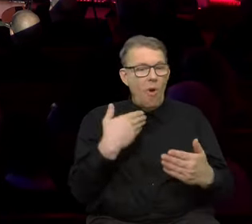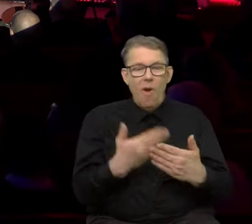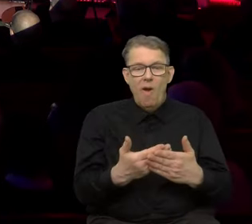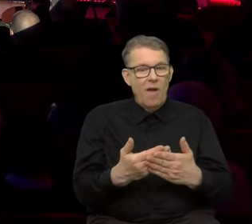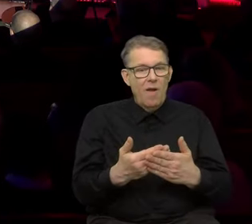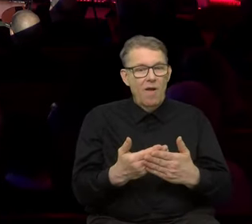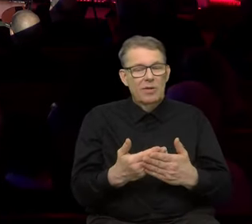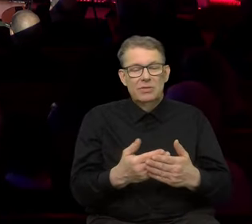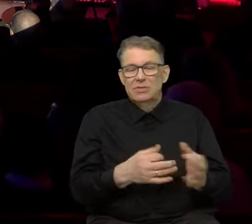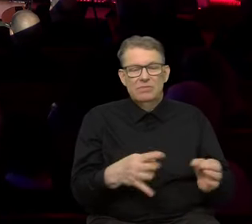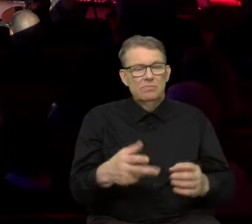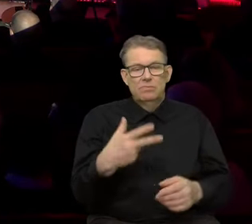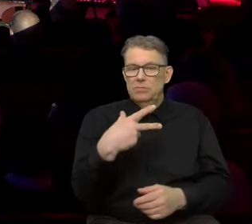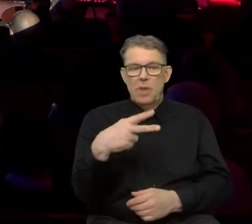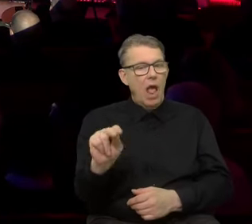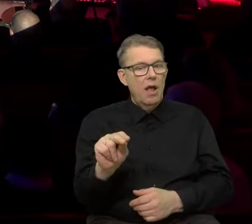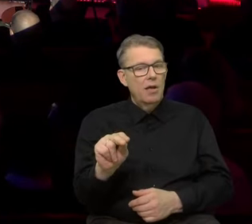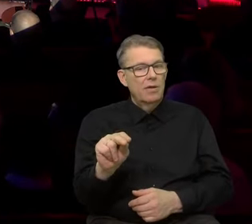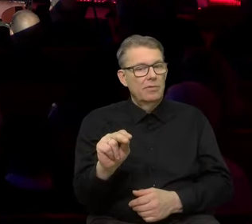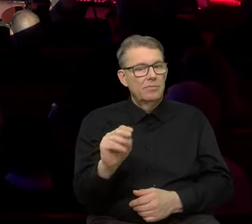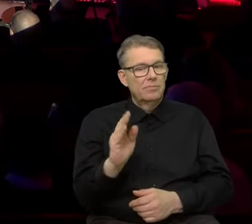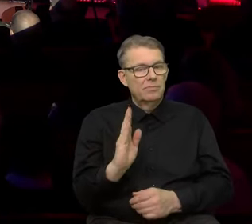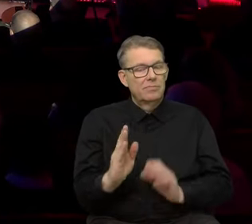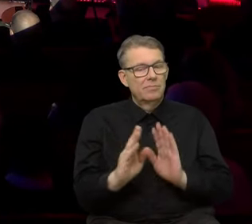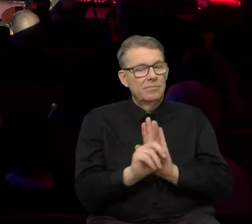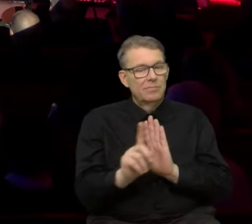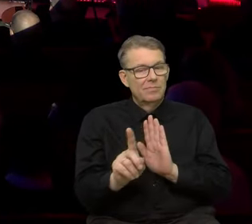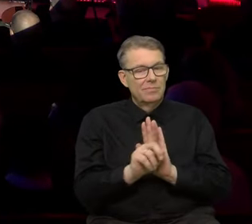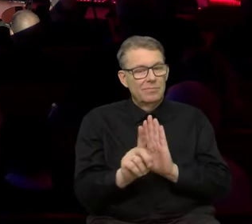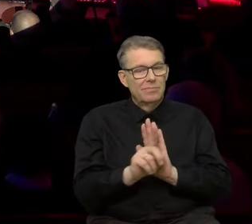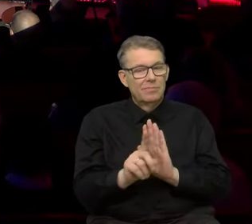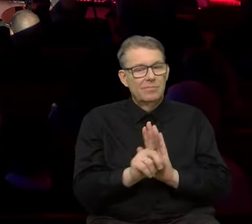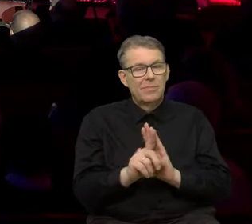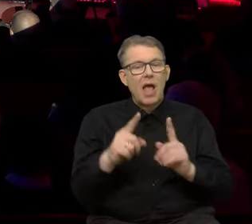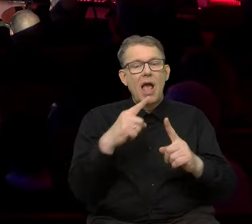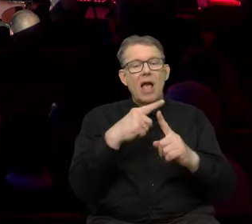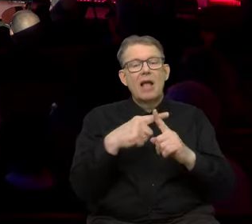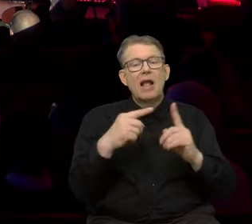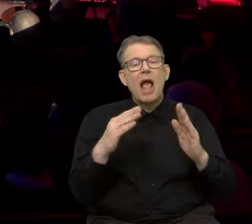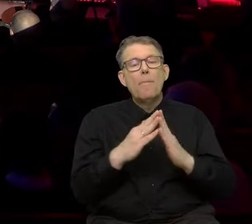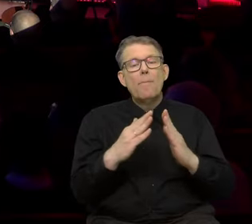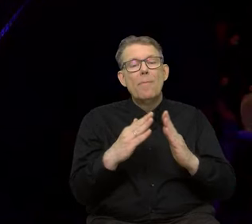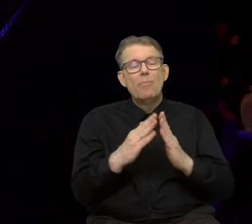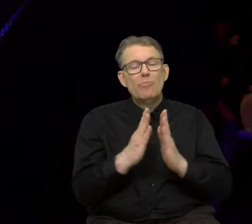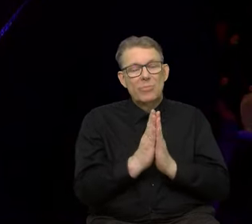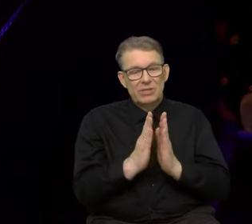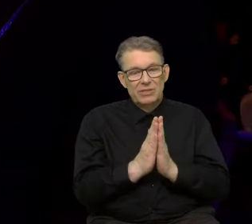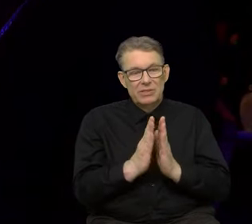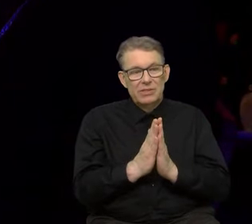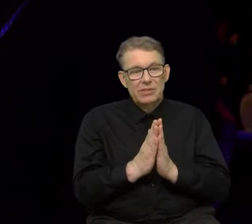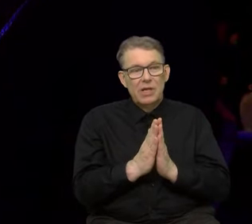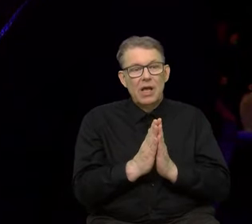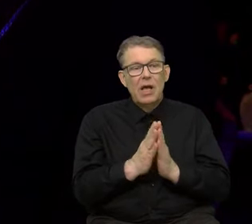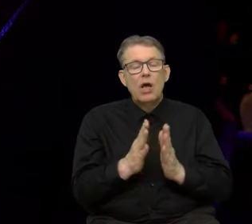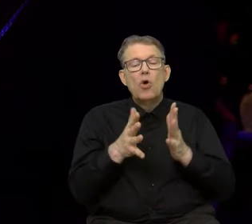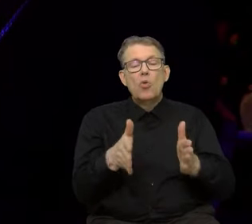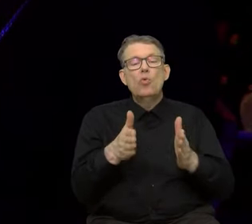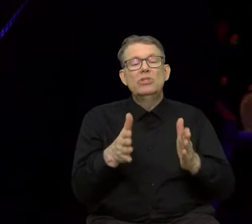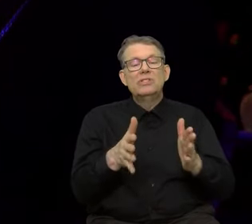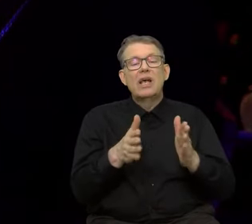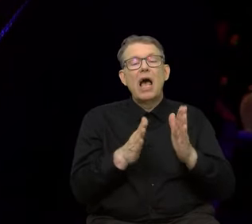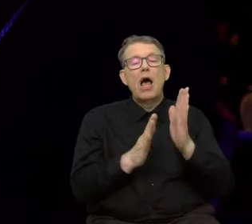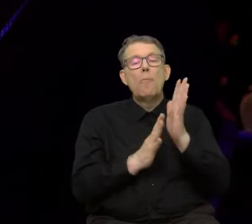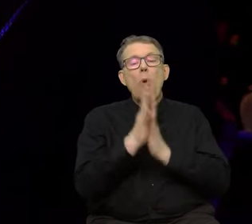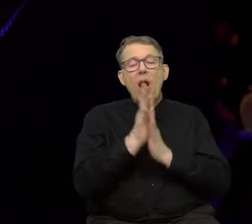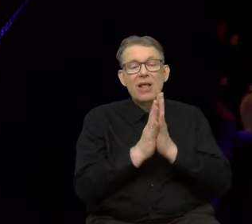nie, będziemy chodzić do kaplicy na Poleską, do księdza Michała Sopoćki.